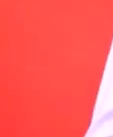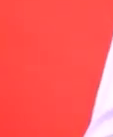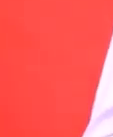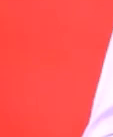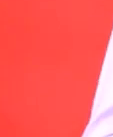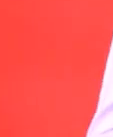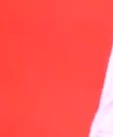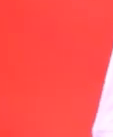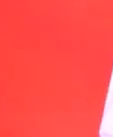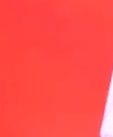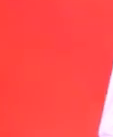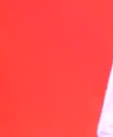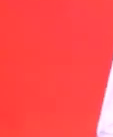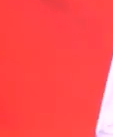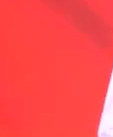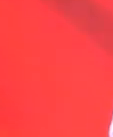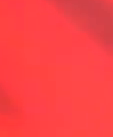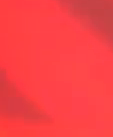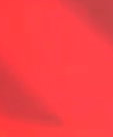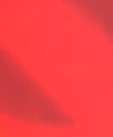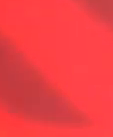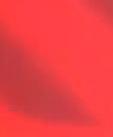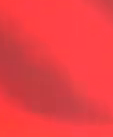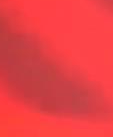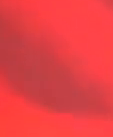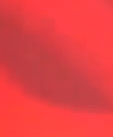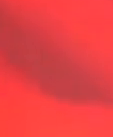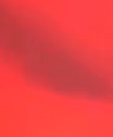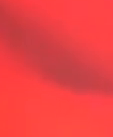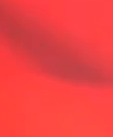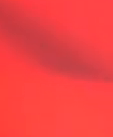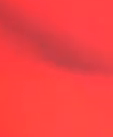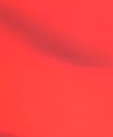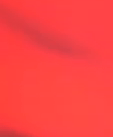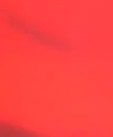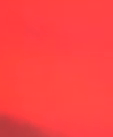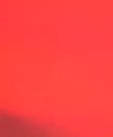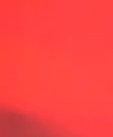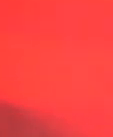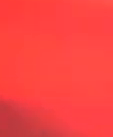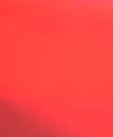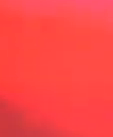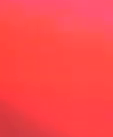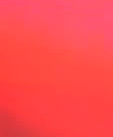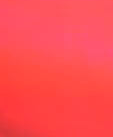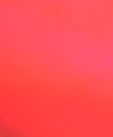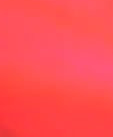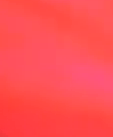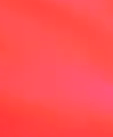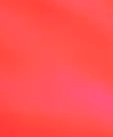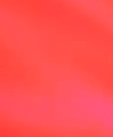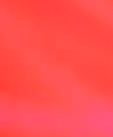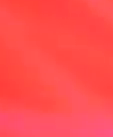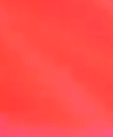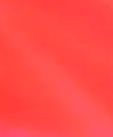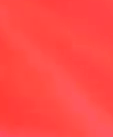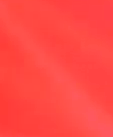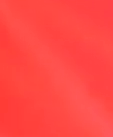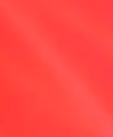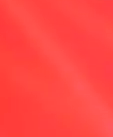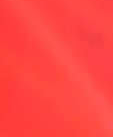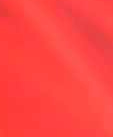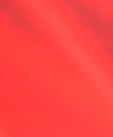προστασίας, αλλά και ερωτήματα, πρωτόγνωρα ερωτήματα, για τη σχέση επιστήμης και δημοκρατίας. Για τον τρόπο με τον